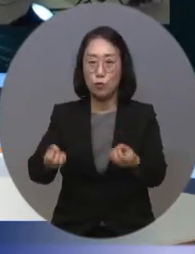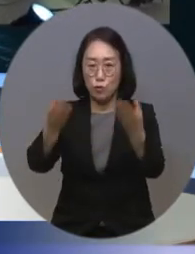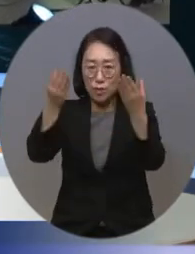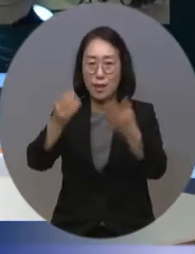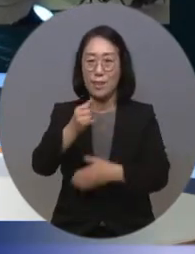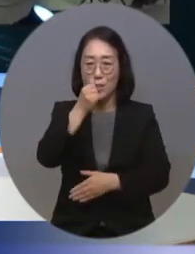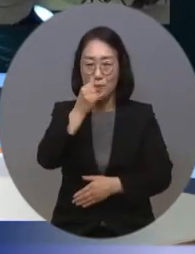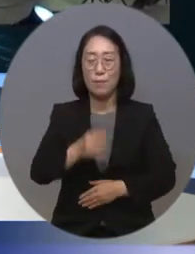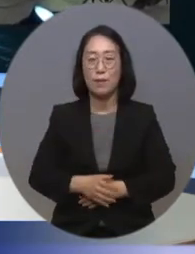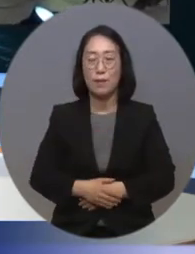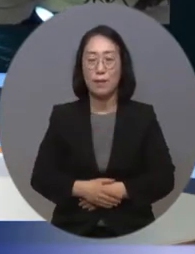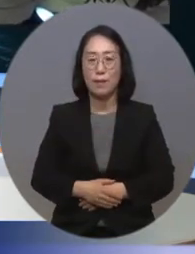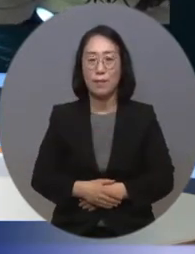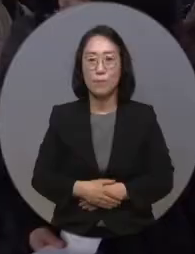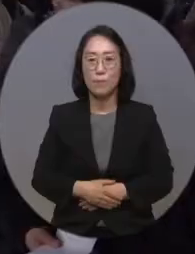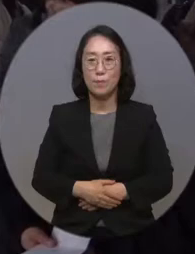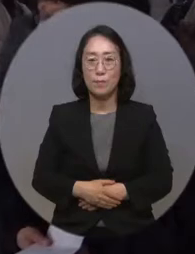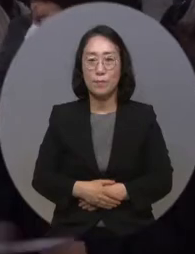다녀왔습니다